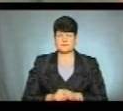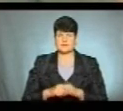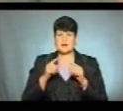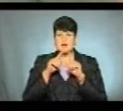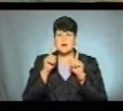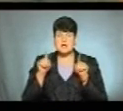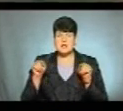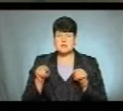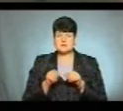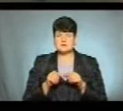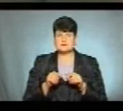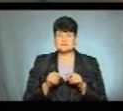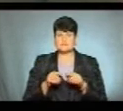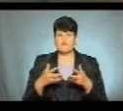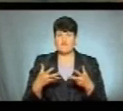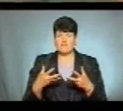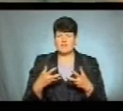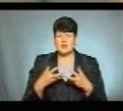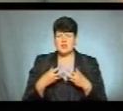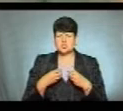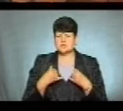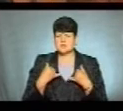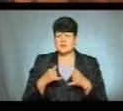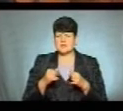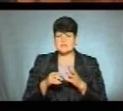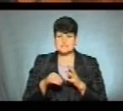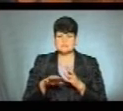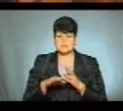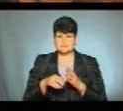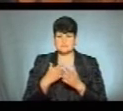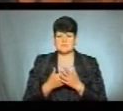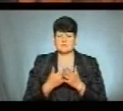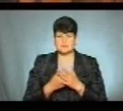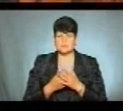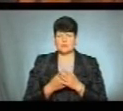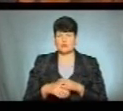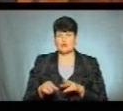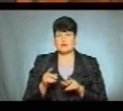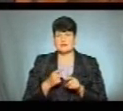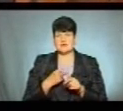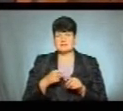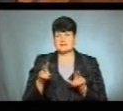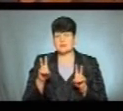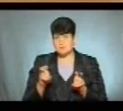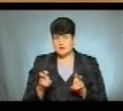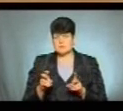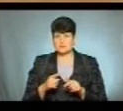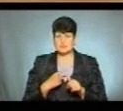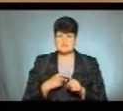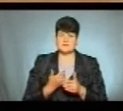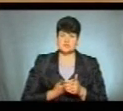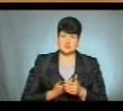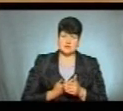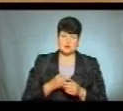Картина вражає таким земним сюжетом. І так вона з тематикою і нашого життя зараз, що